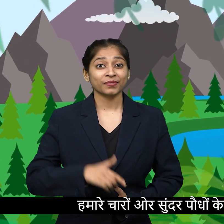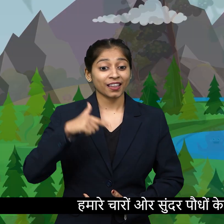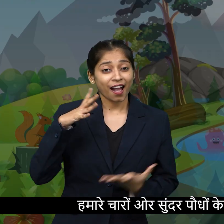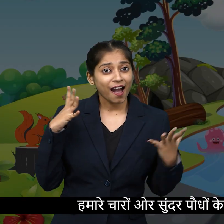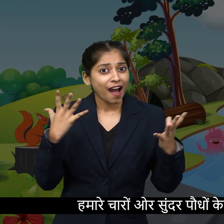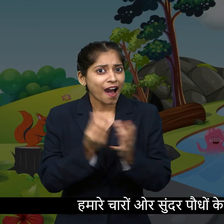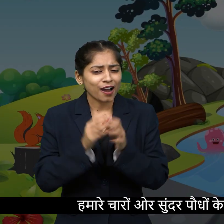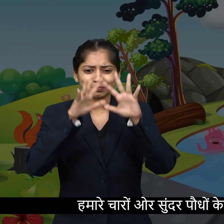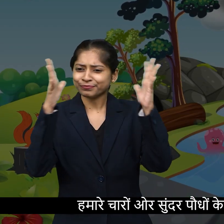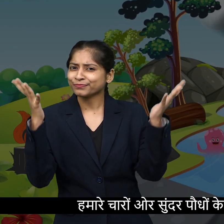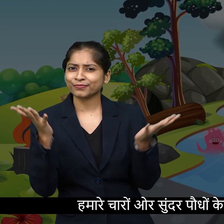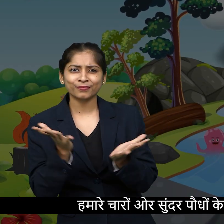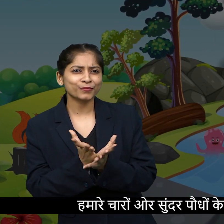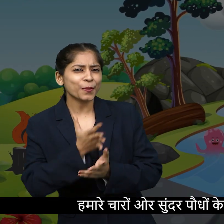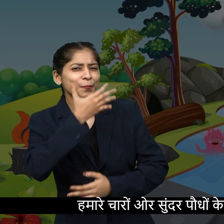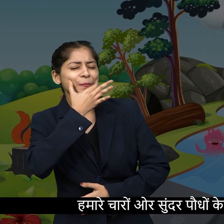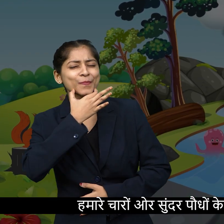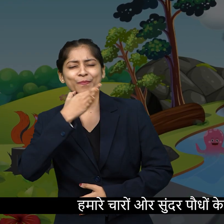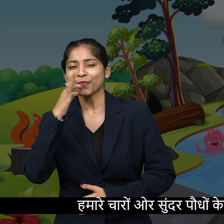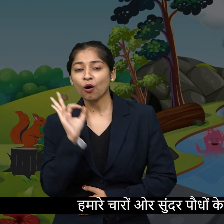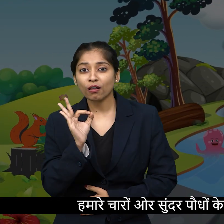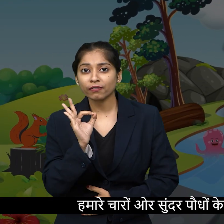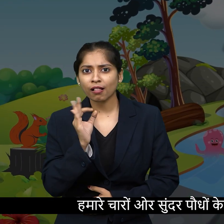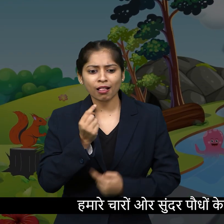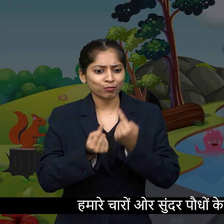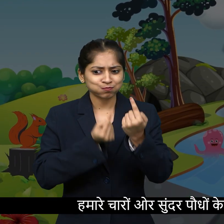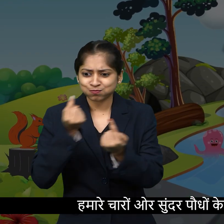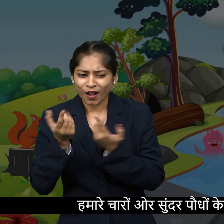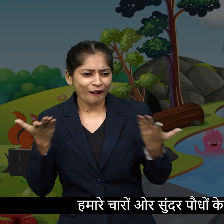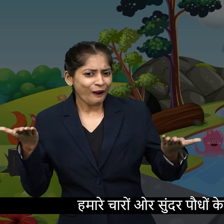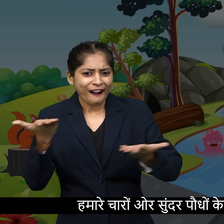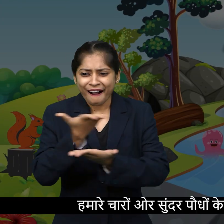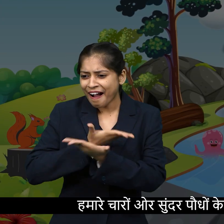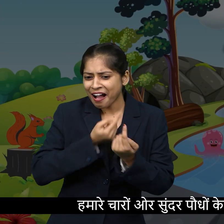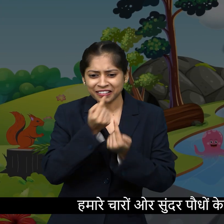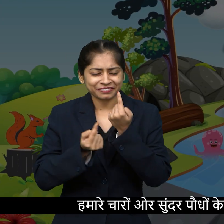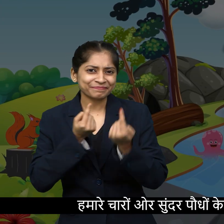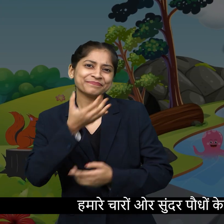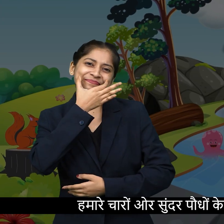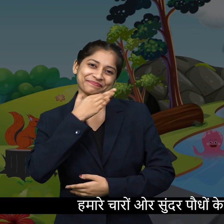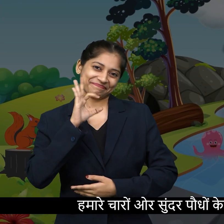हमारे चारों ओर सुंदर पौधे के कारण हमारा ग्रह पृथ्वी बहुत सुंदर दिखता है।